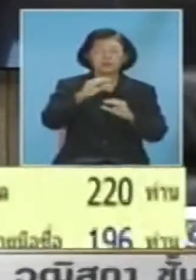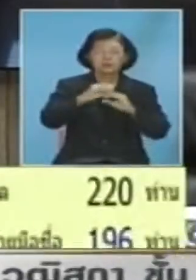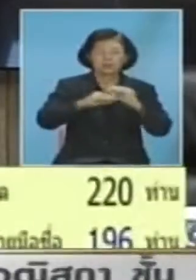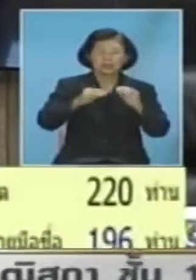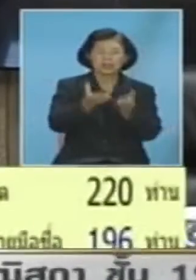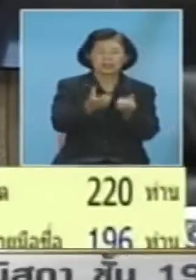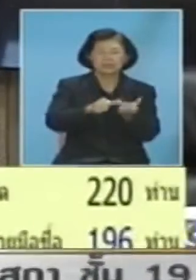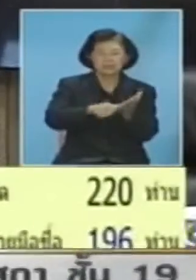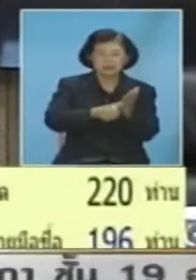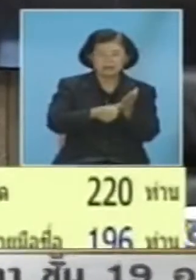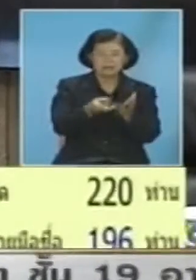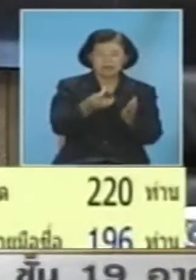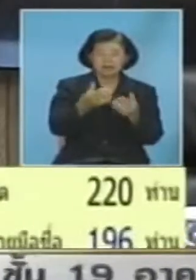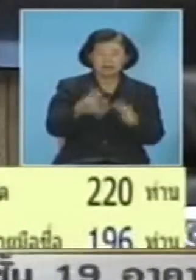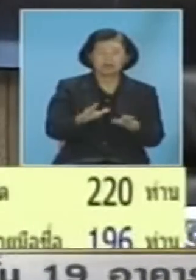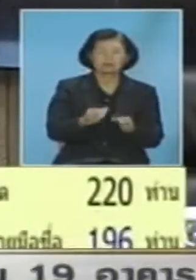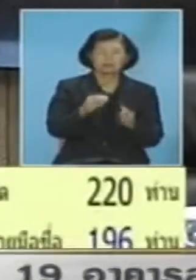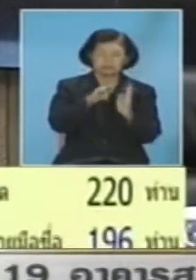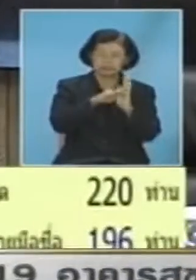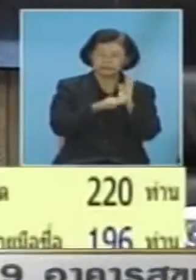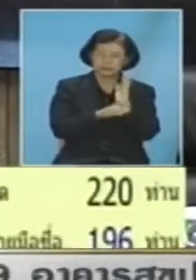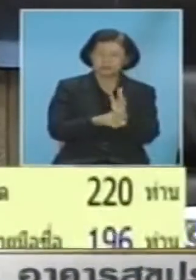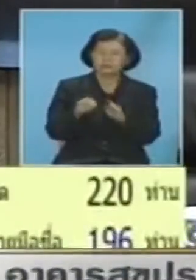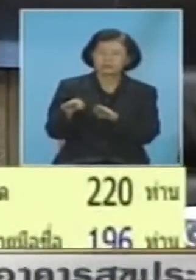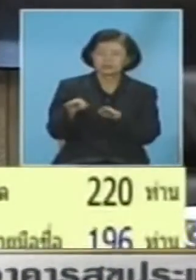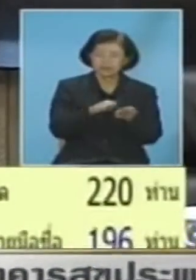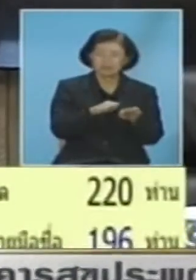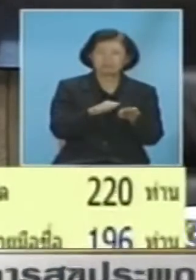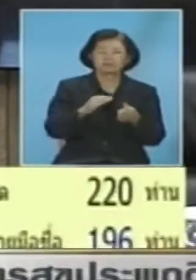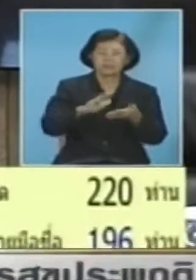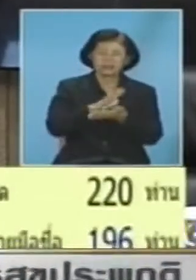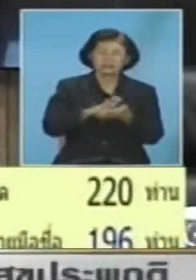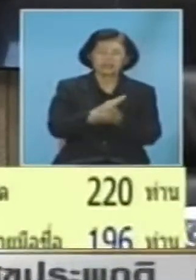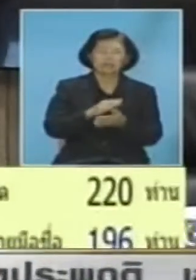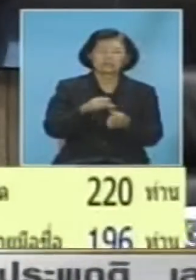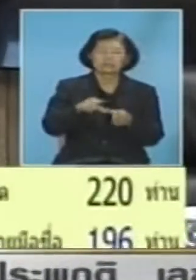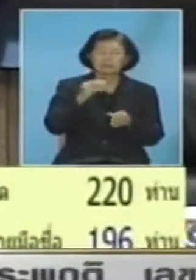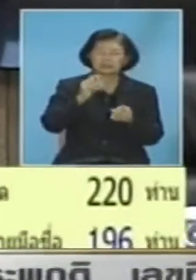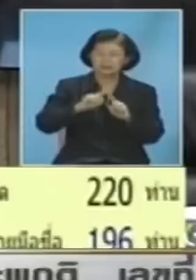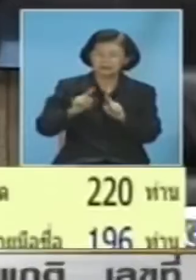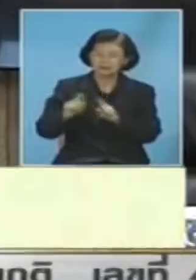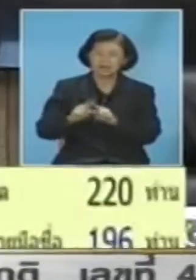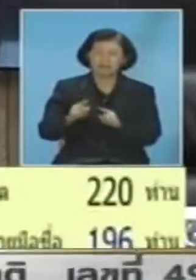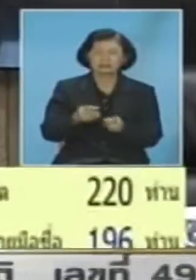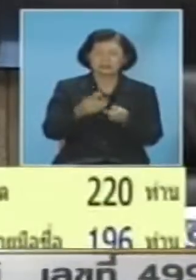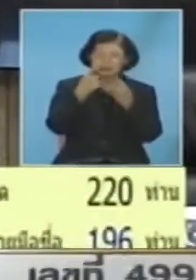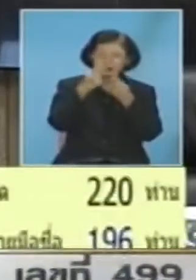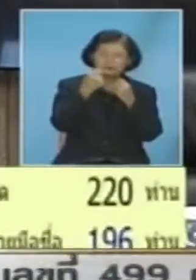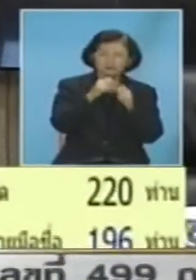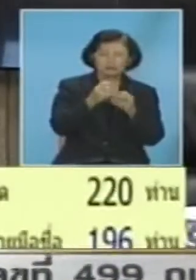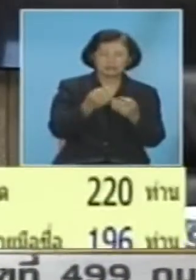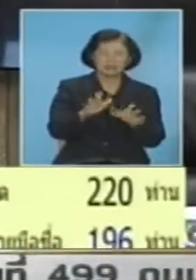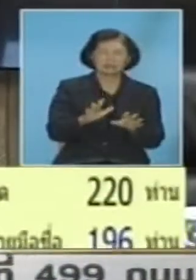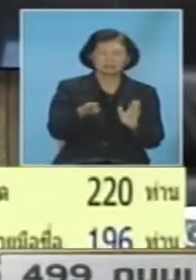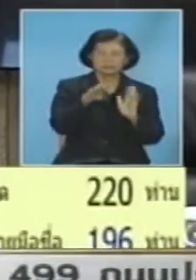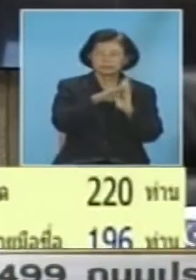ถ้วนทั้งยังได้จัดเตรียมในเรื่องของเอกสารข้อมูลสนับสนุน ที่ตอบทุกข้อสงสัยค่ะดังนั้นใน